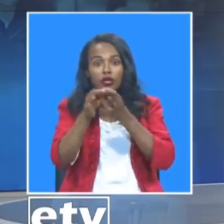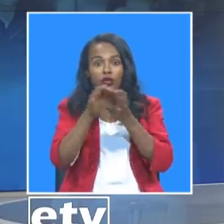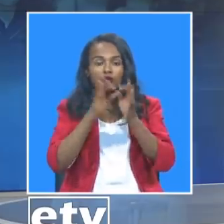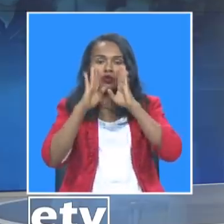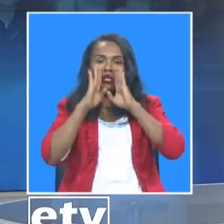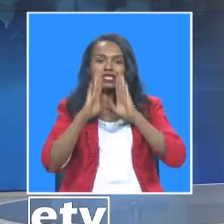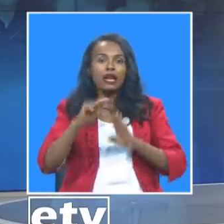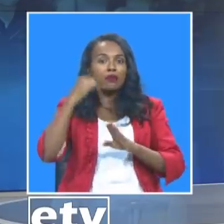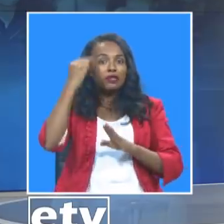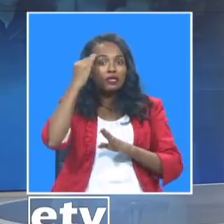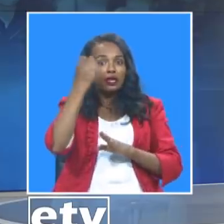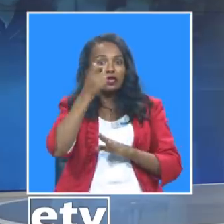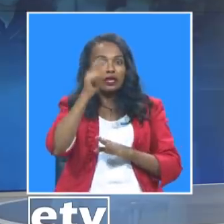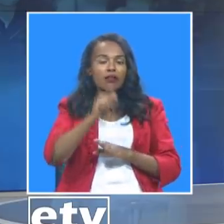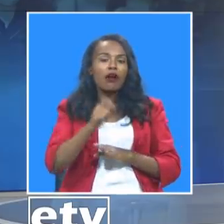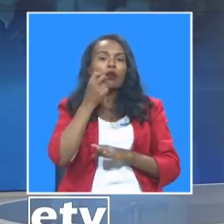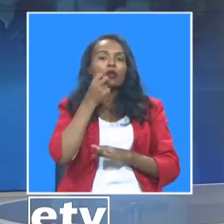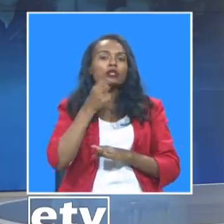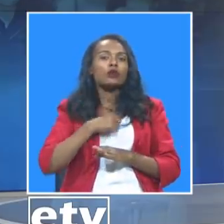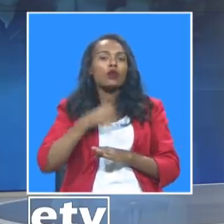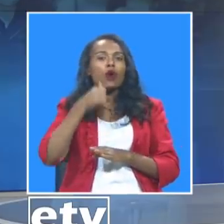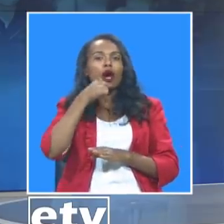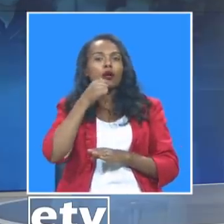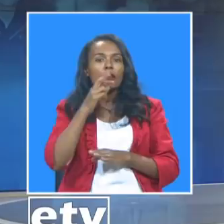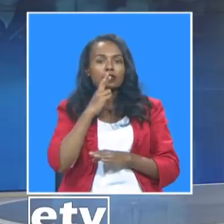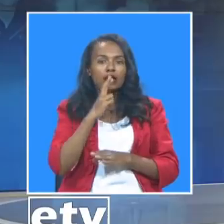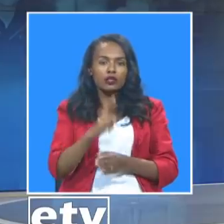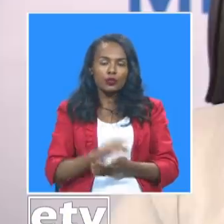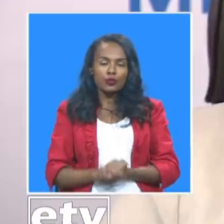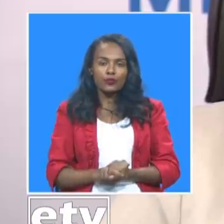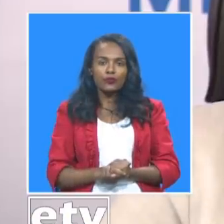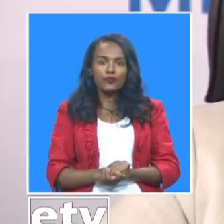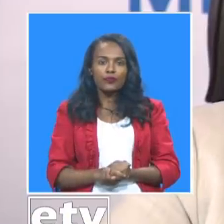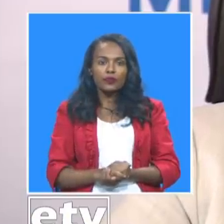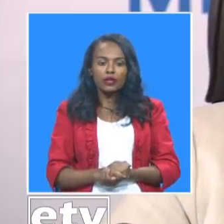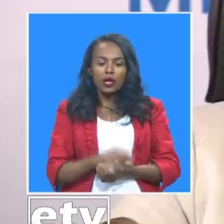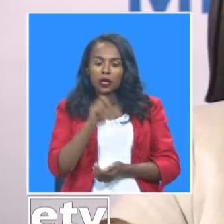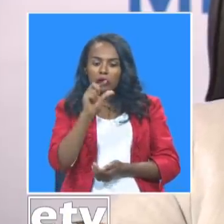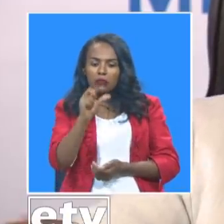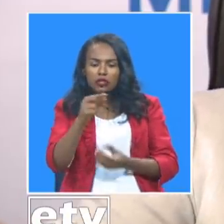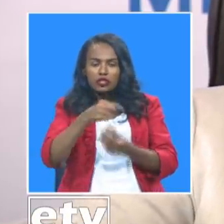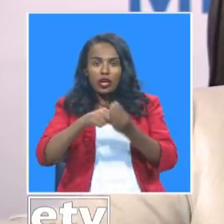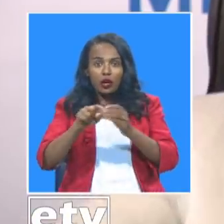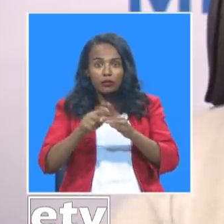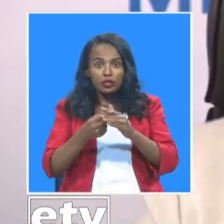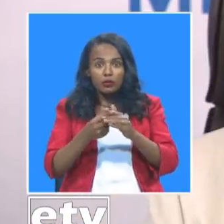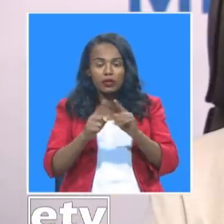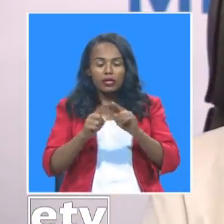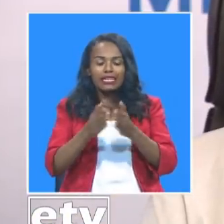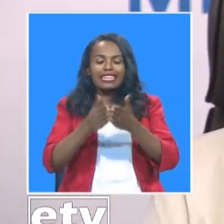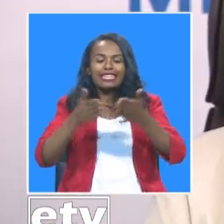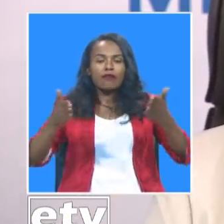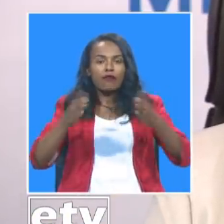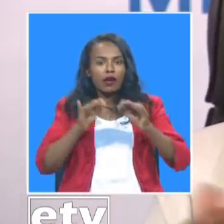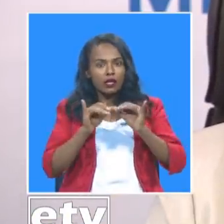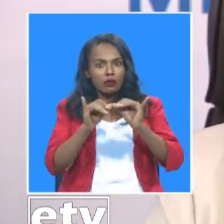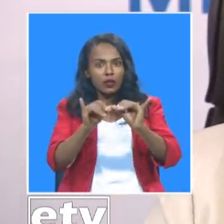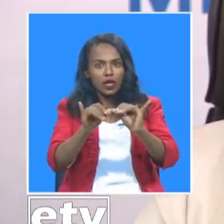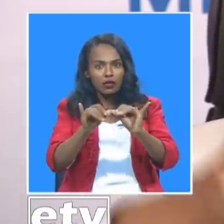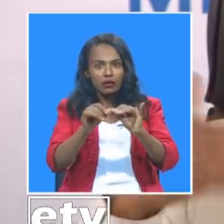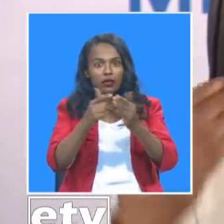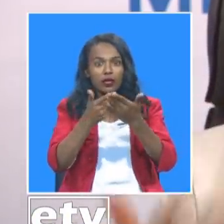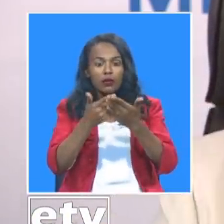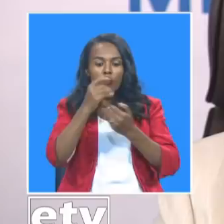የሰላም ሚኒስትር ዴኤታ ወይዘሮ አልማዝ መኮንን ናቸው። በትንሽ አካባቢ የሚጀምር ነገር ግን እየሰፋ የሚሄድ ያ